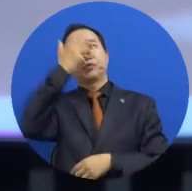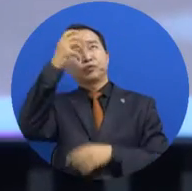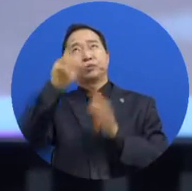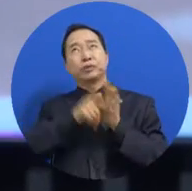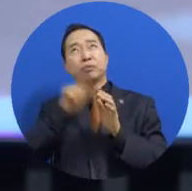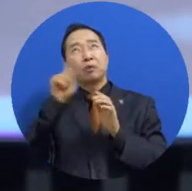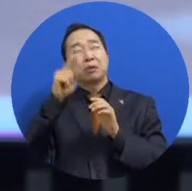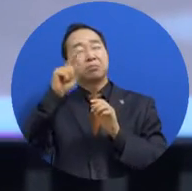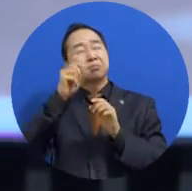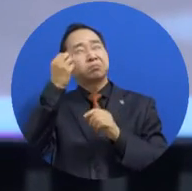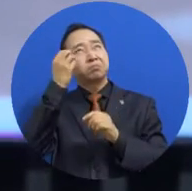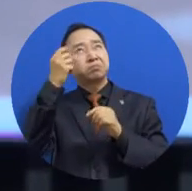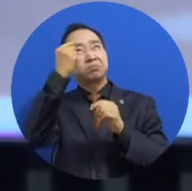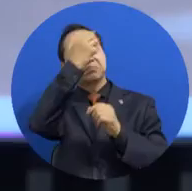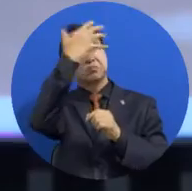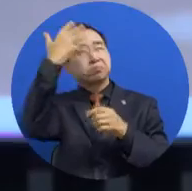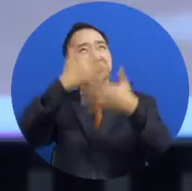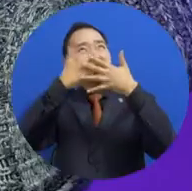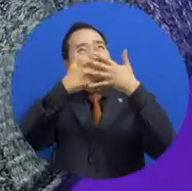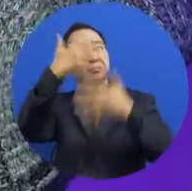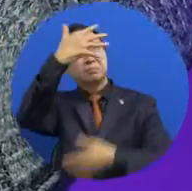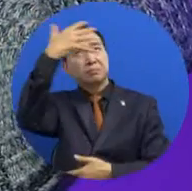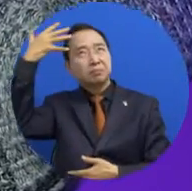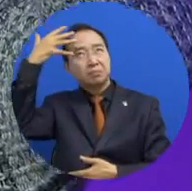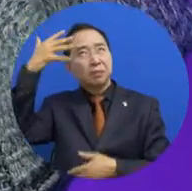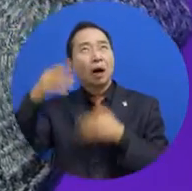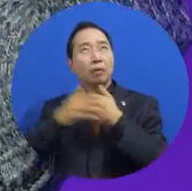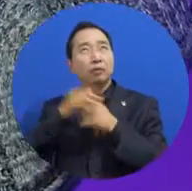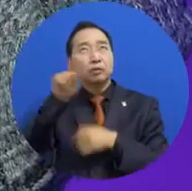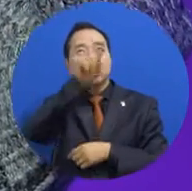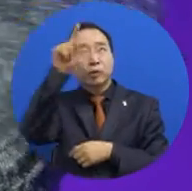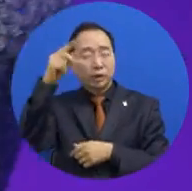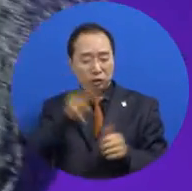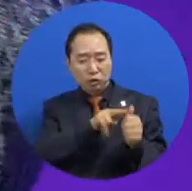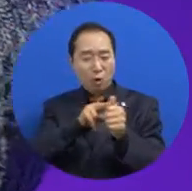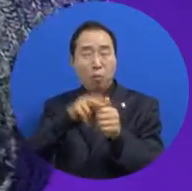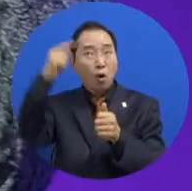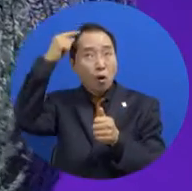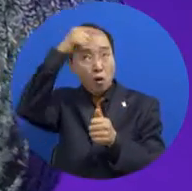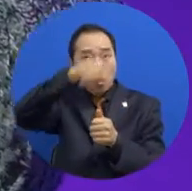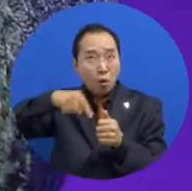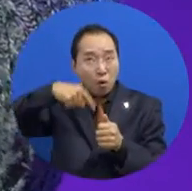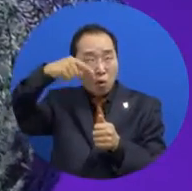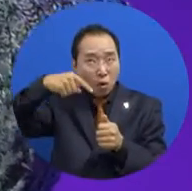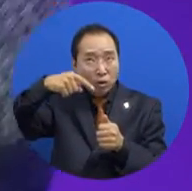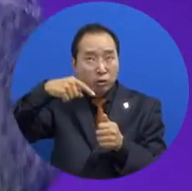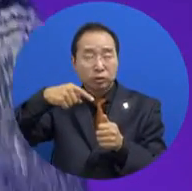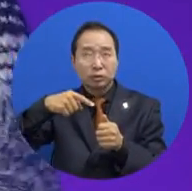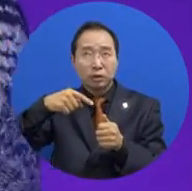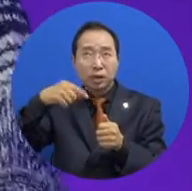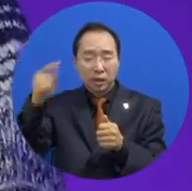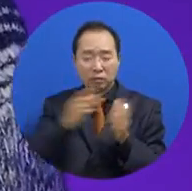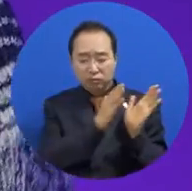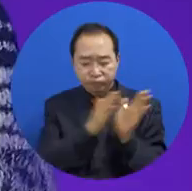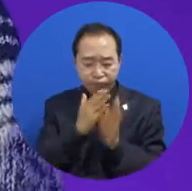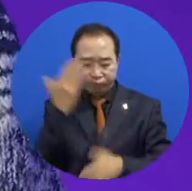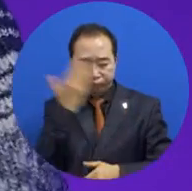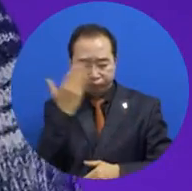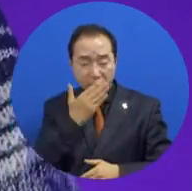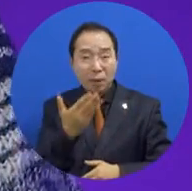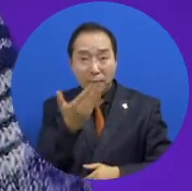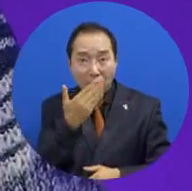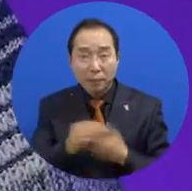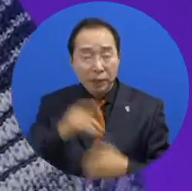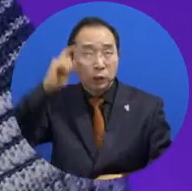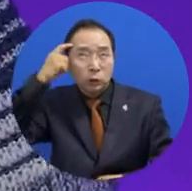때, 꿈꿀 때 막 이상한 이미지가 왔다 갔다 하고, 그러면은 이 무의식 안에 있는 정보들을 내가 계속